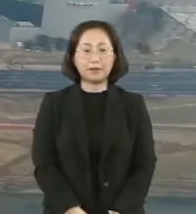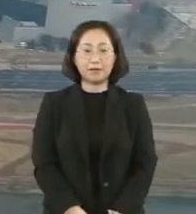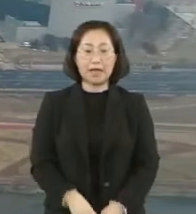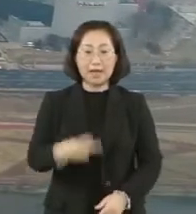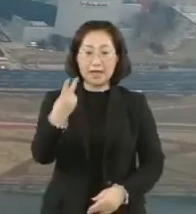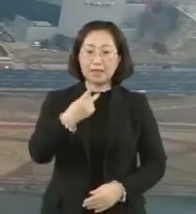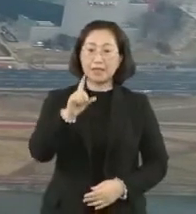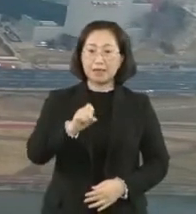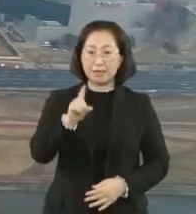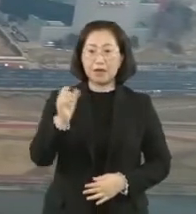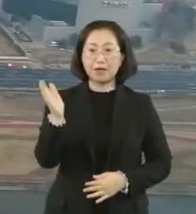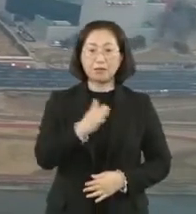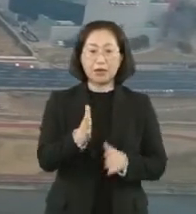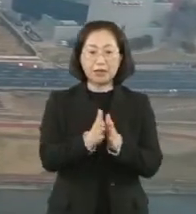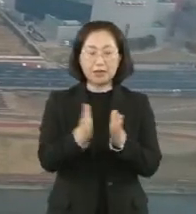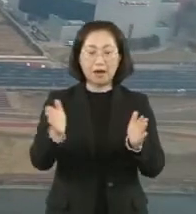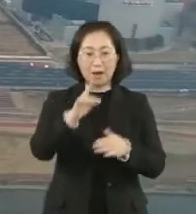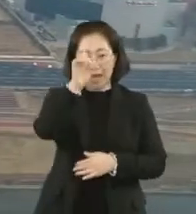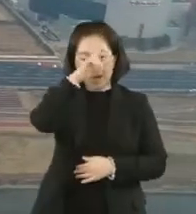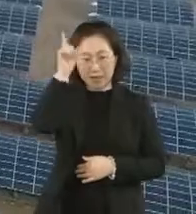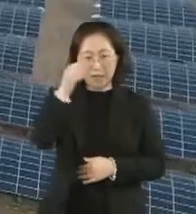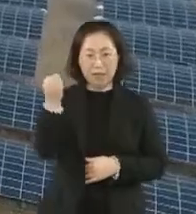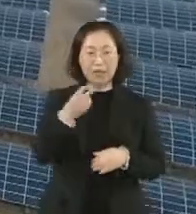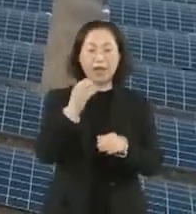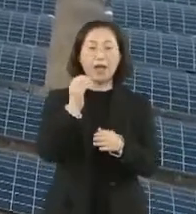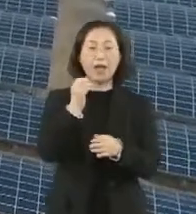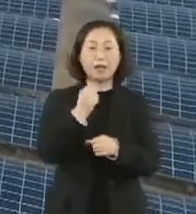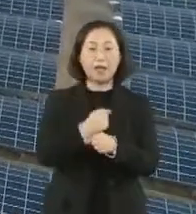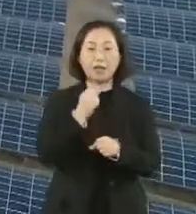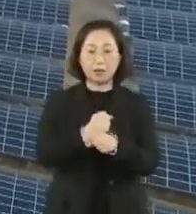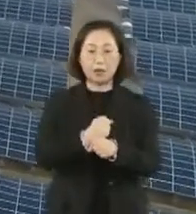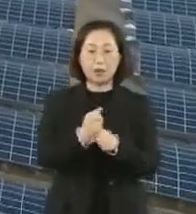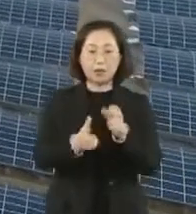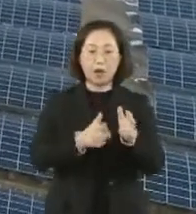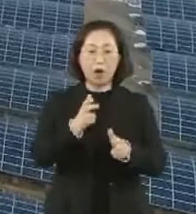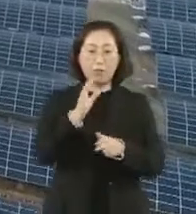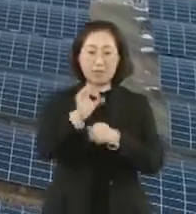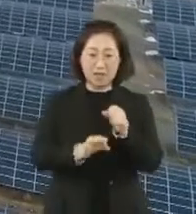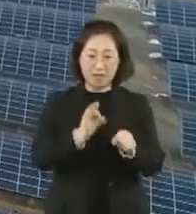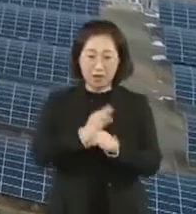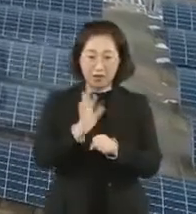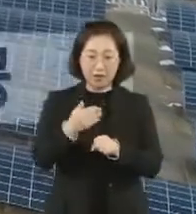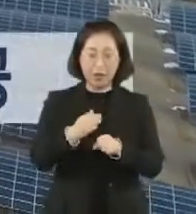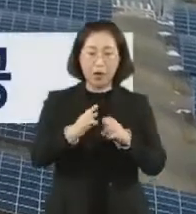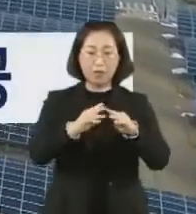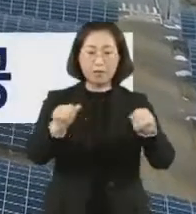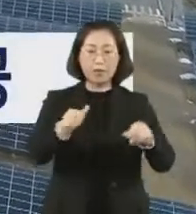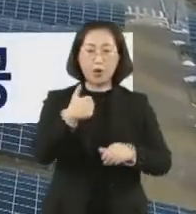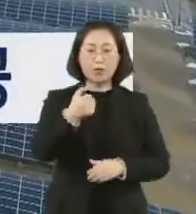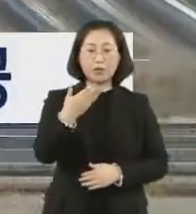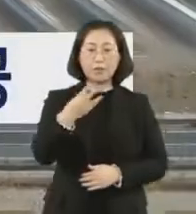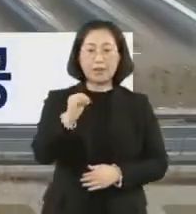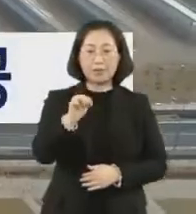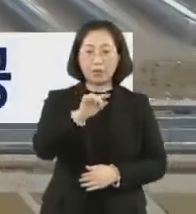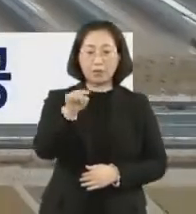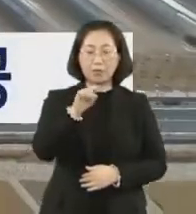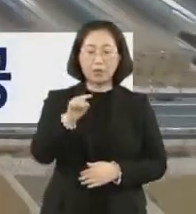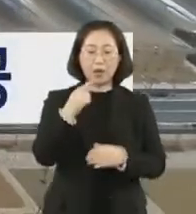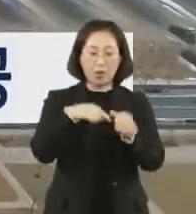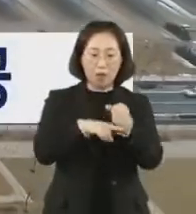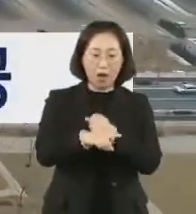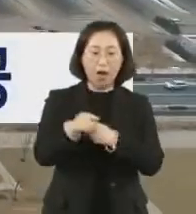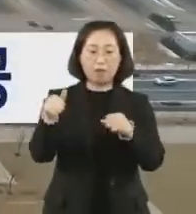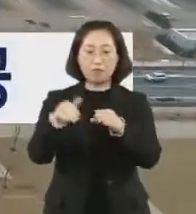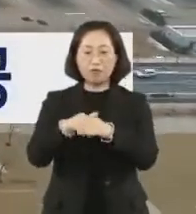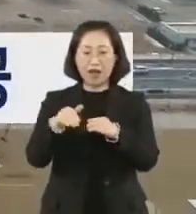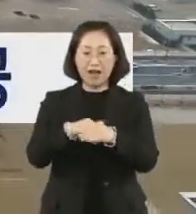지난 2011년부터 시작된 엑스포 재창조 사업. 10년 차인 올해 과학공원 부지 59만여 제곱미터가 과학과